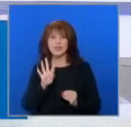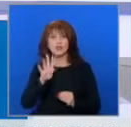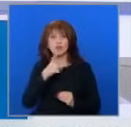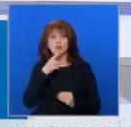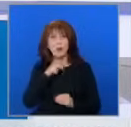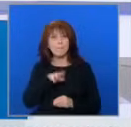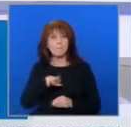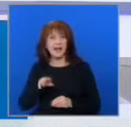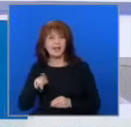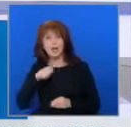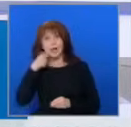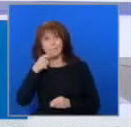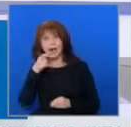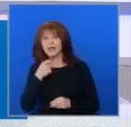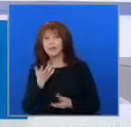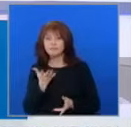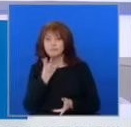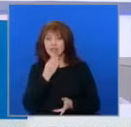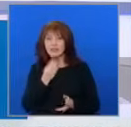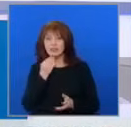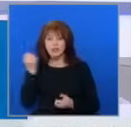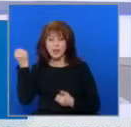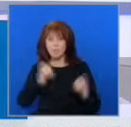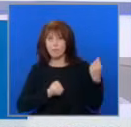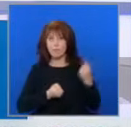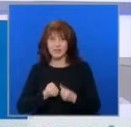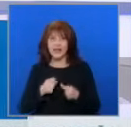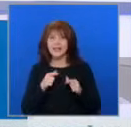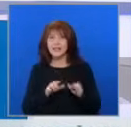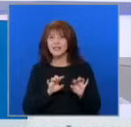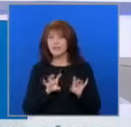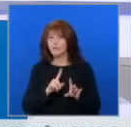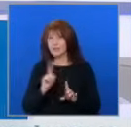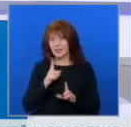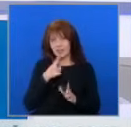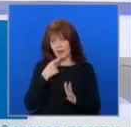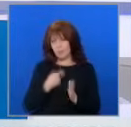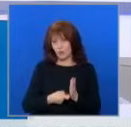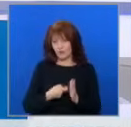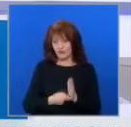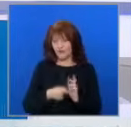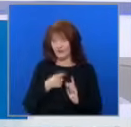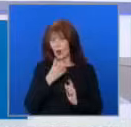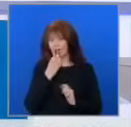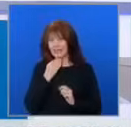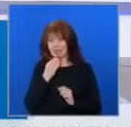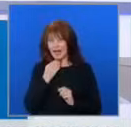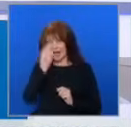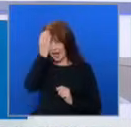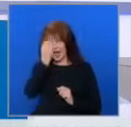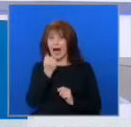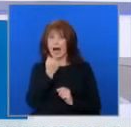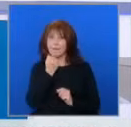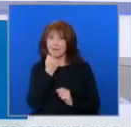и майка им при израелски бомбардировки. Тази информация все още обаче не е потвърдена от израелска страна. Хамас е